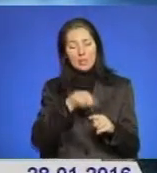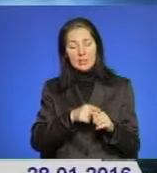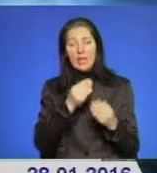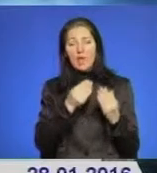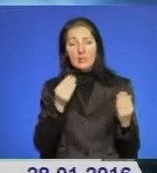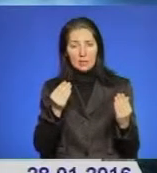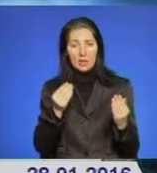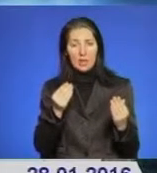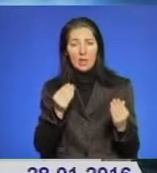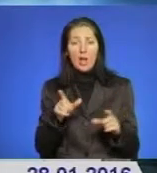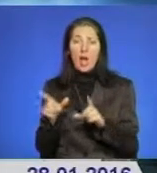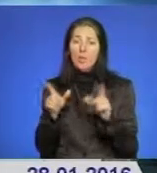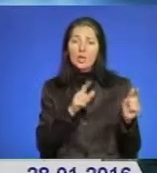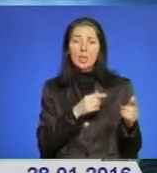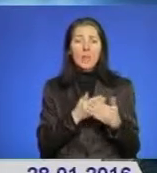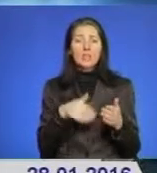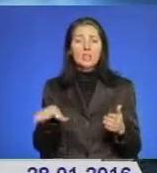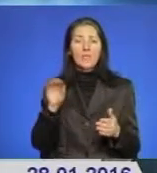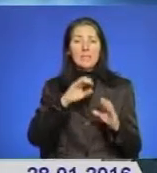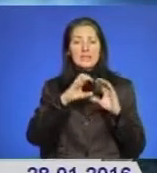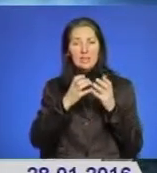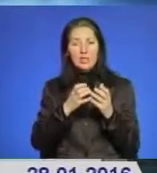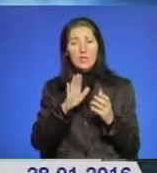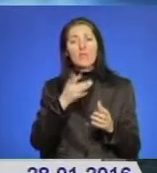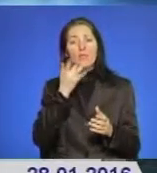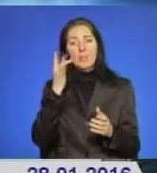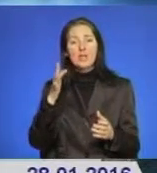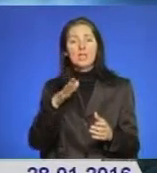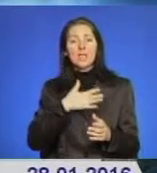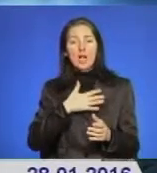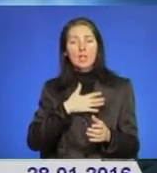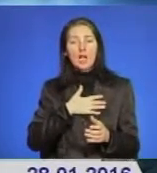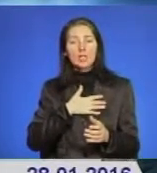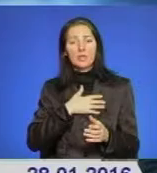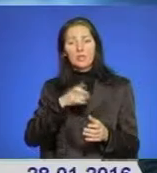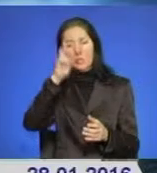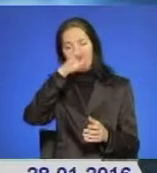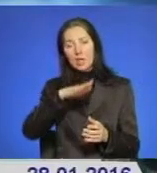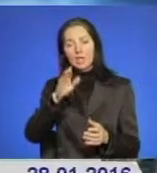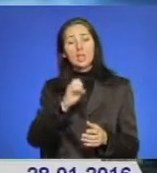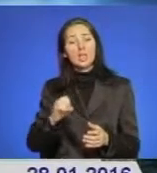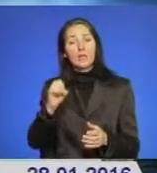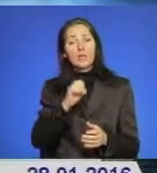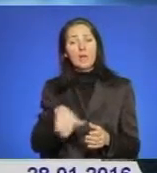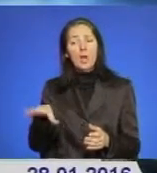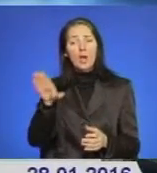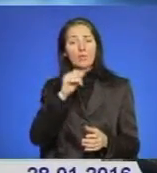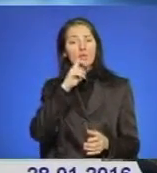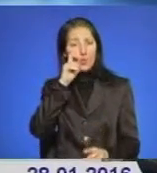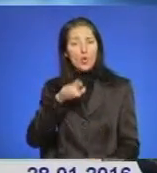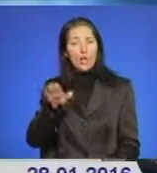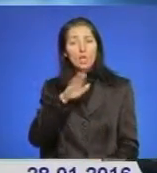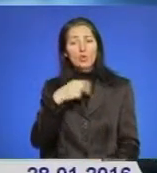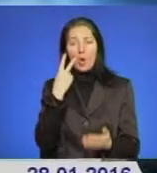проїхала майже весь світ. І в Америці, і в Канаді, і країни Європи. І всю Україну, і